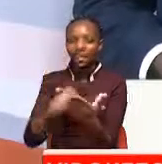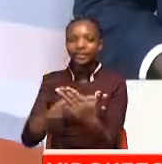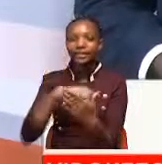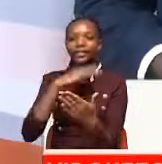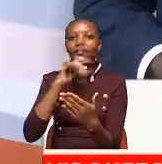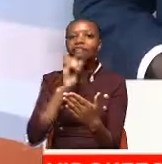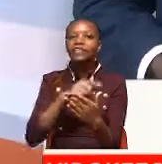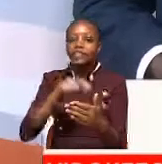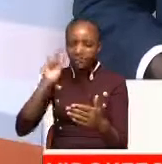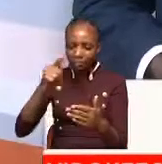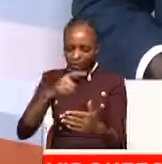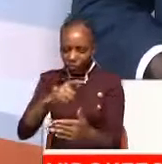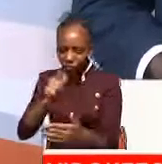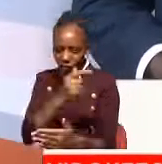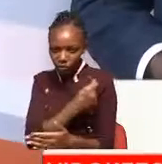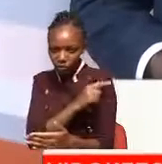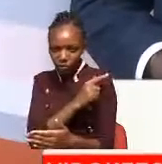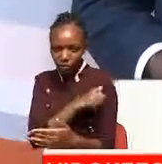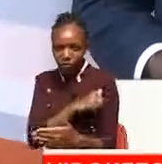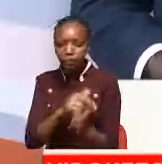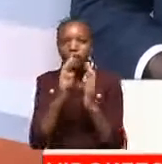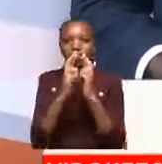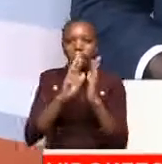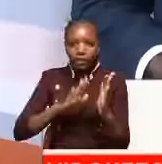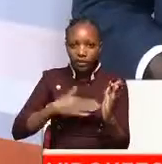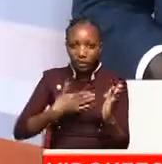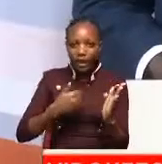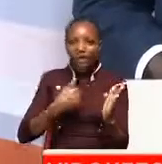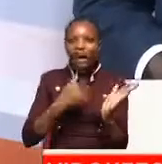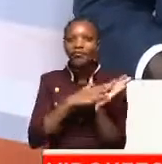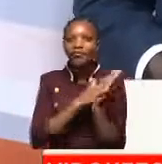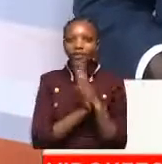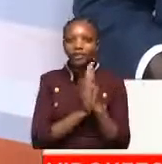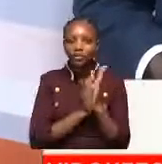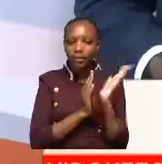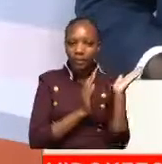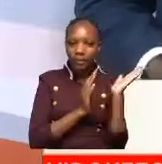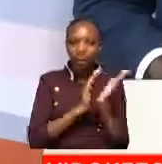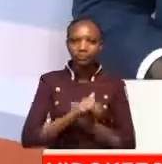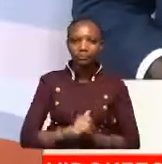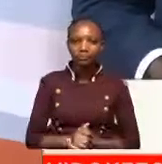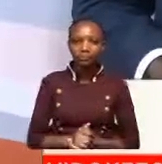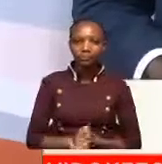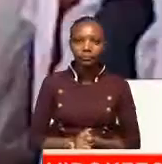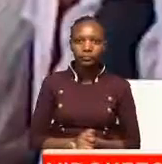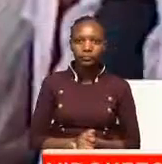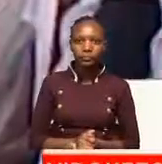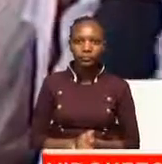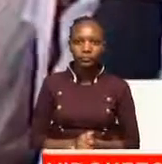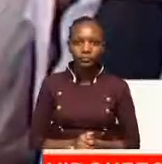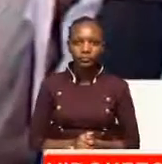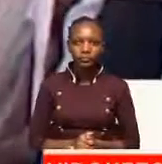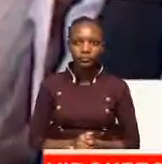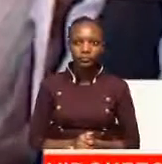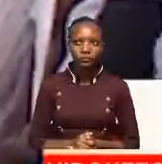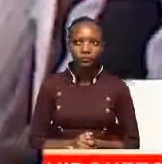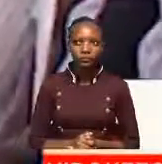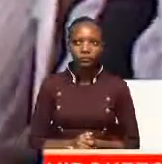tu walipowasili. Mwenzangu Zipora Umile ametuandalia taarifa hii.